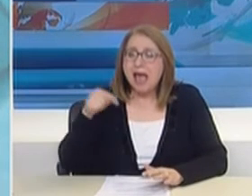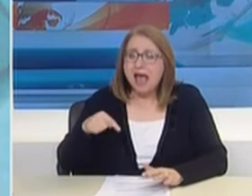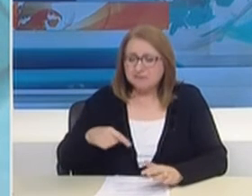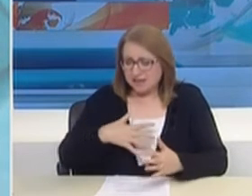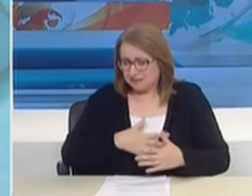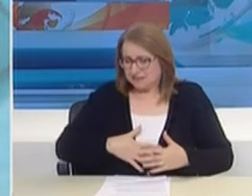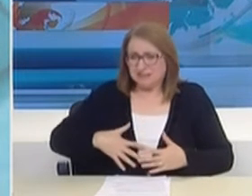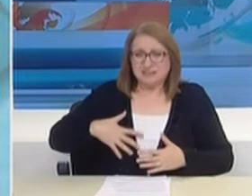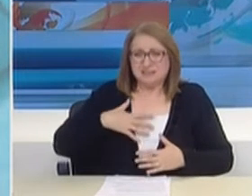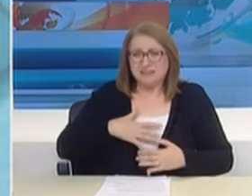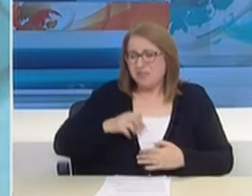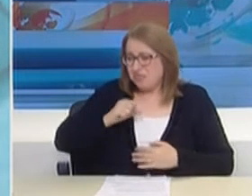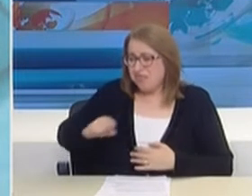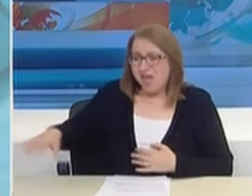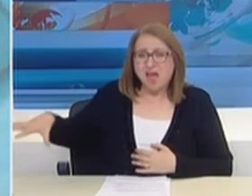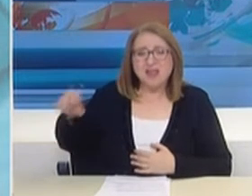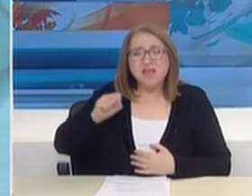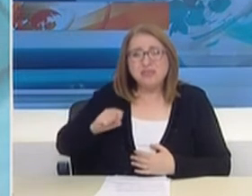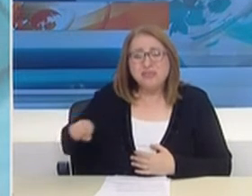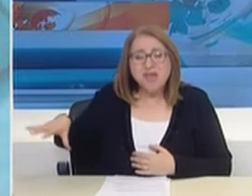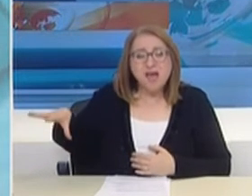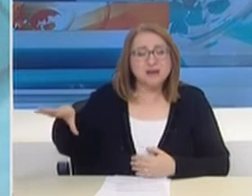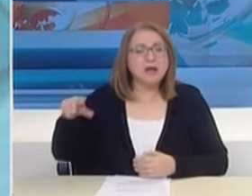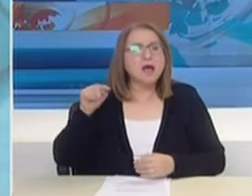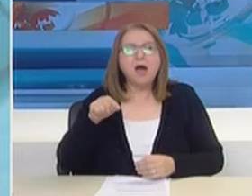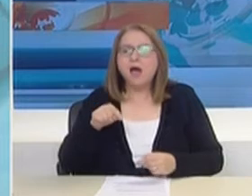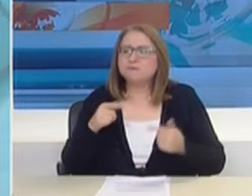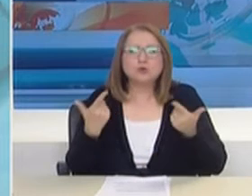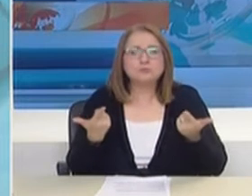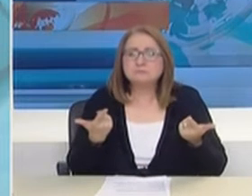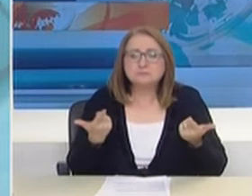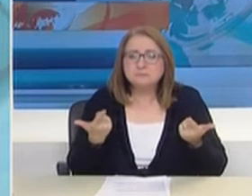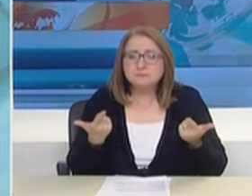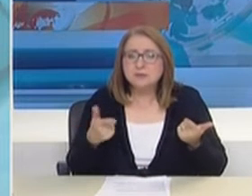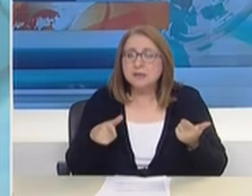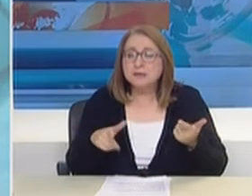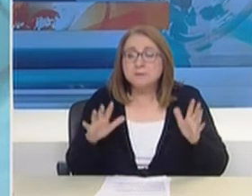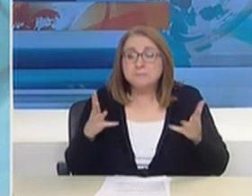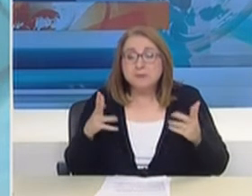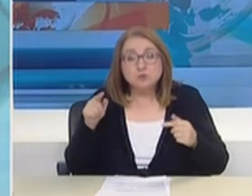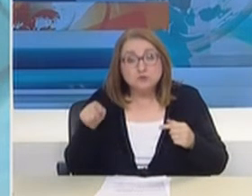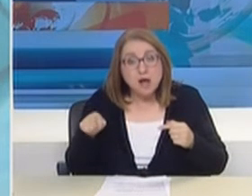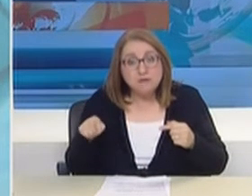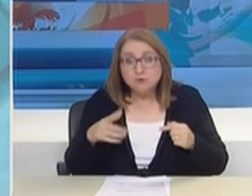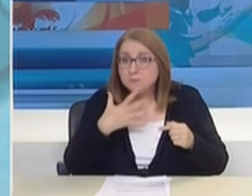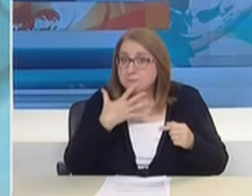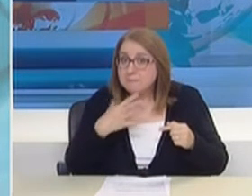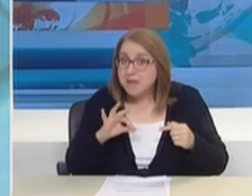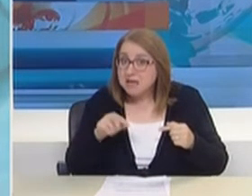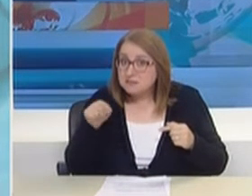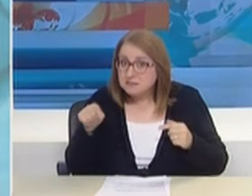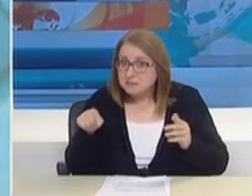από το γαστρεντερικό και ιδίως η διάρρεια μπορεί να είναι το προεξάρχον σύμπτωμα και αυτό με το